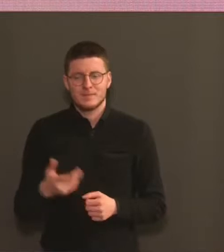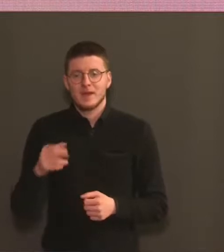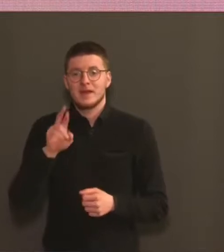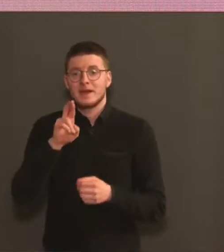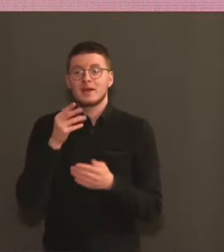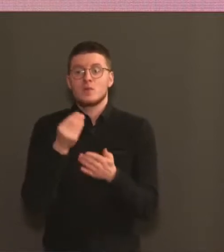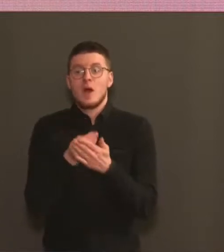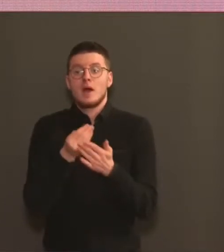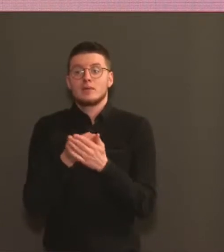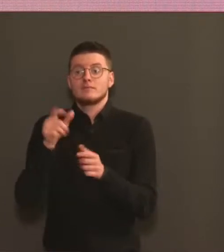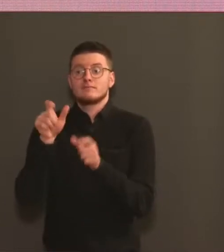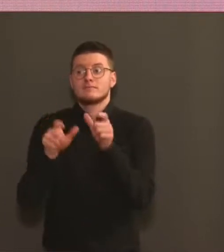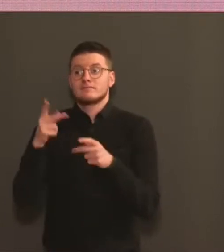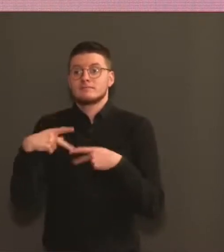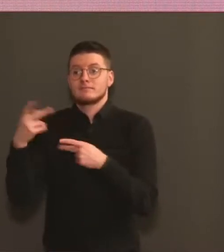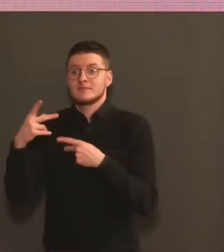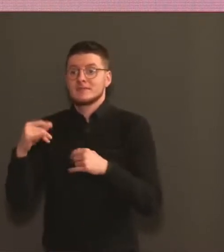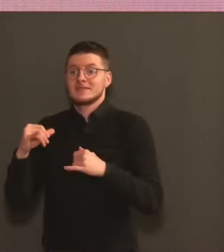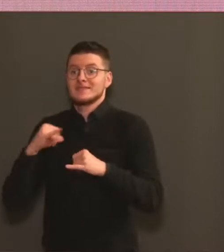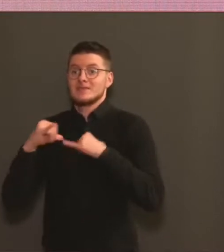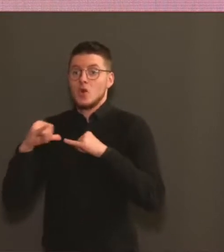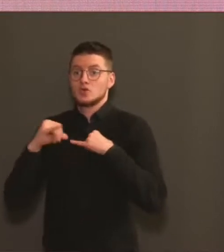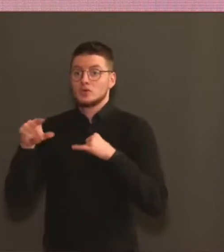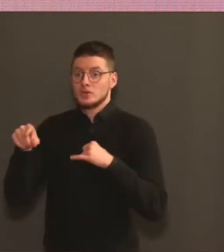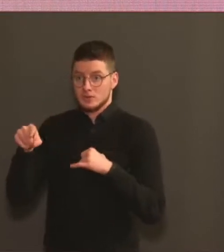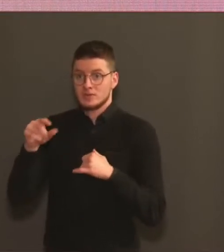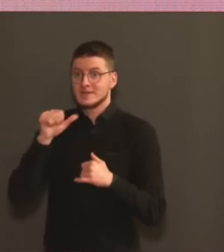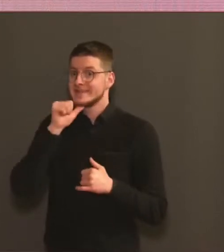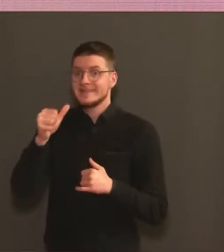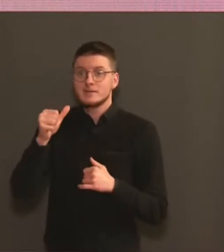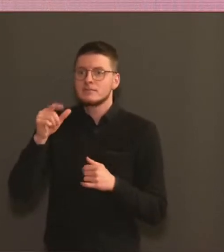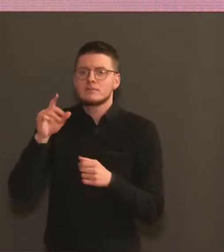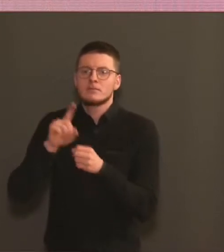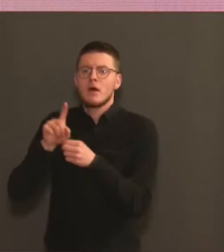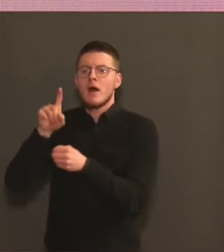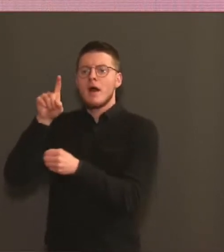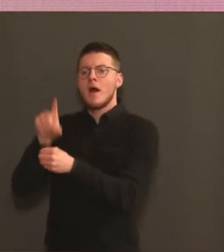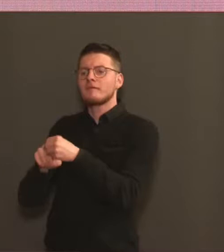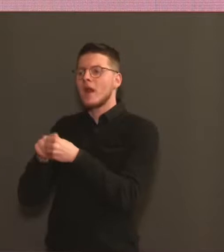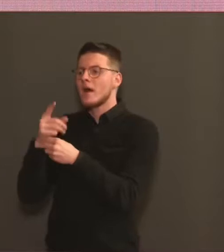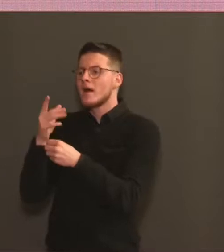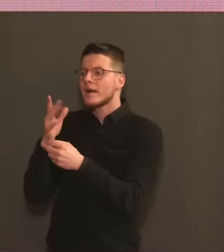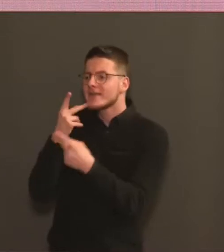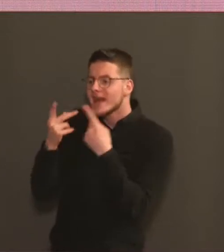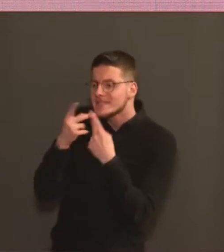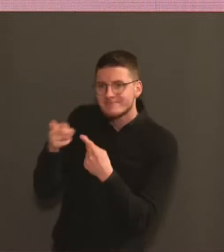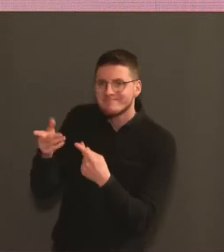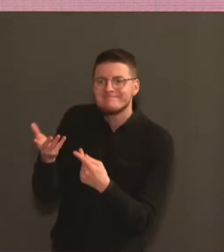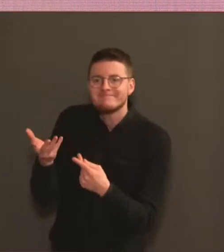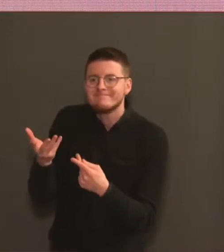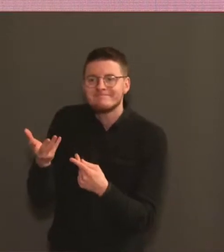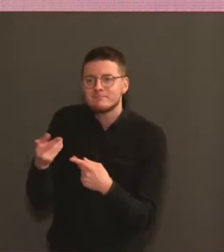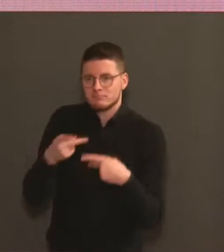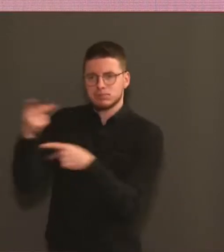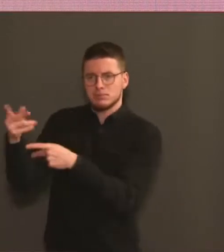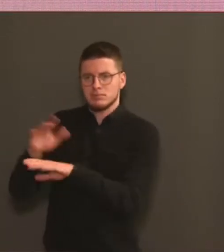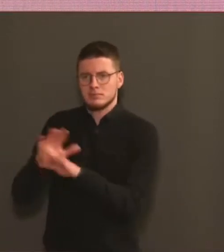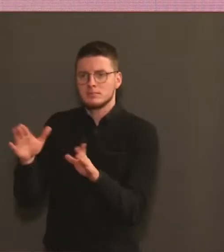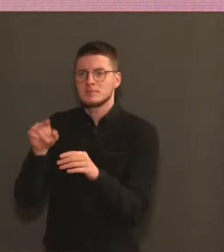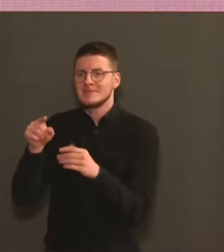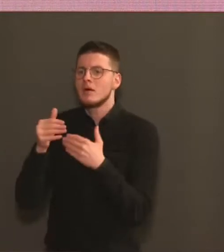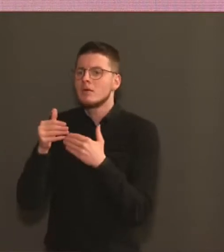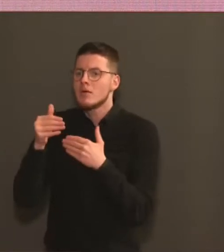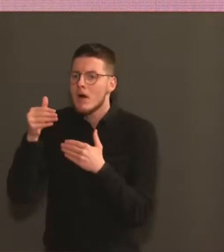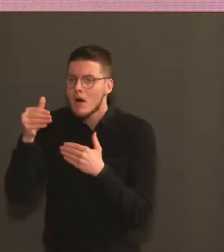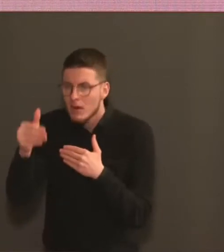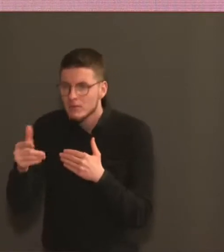stukje betrouwbaarder, want die is niet afhankelijk van de teststrategie. Langs de andere kant komt die wat later, omdat de